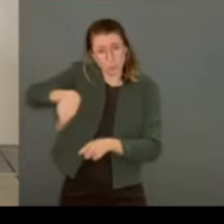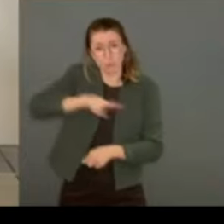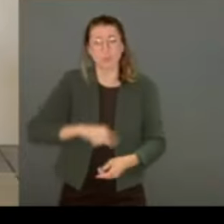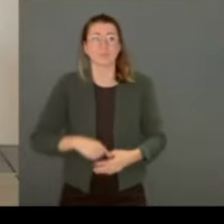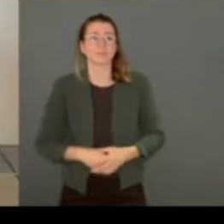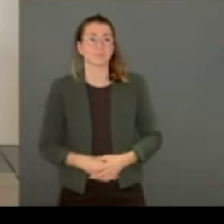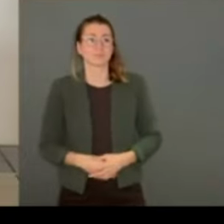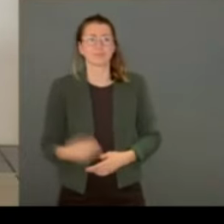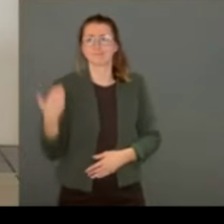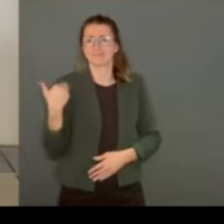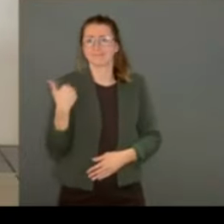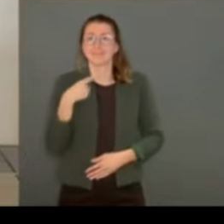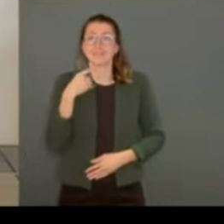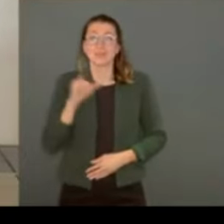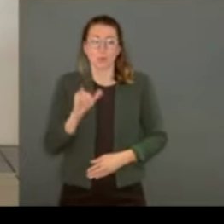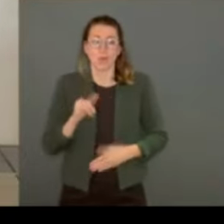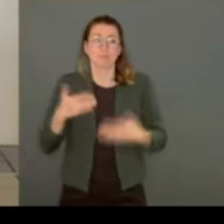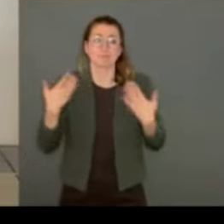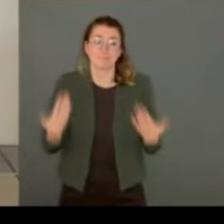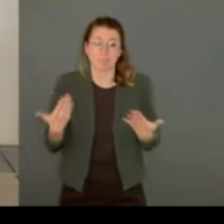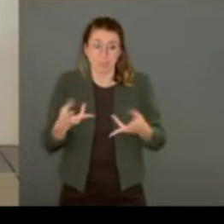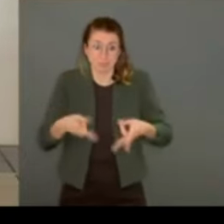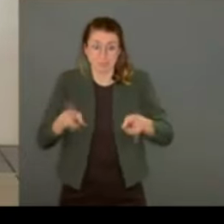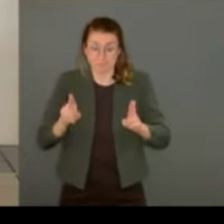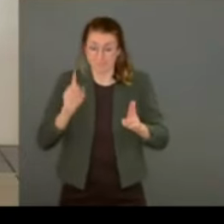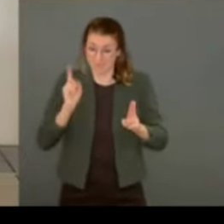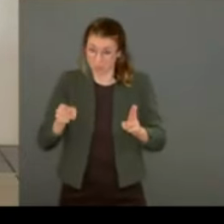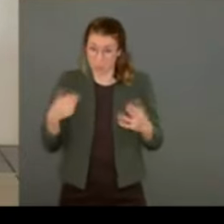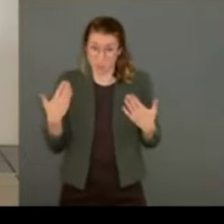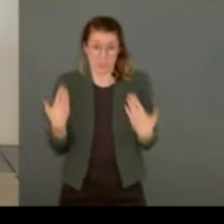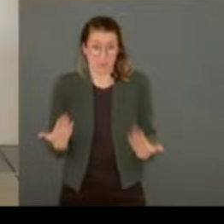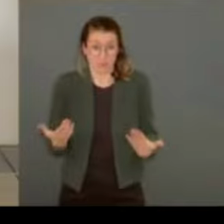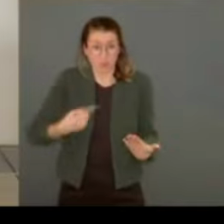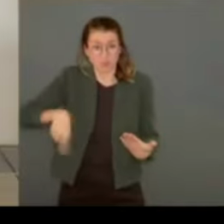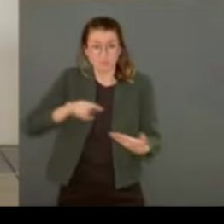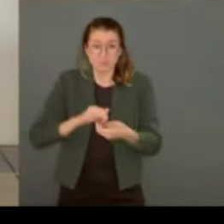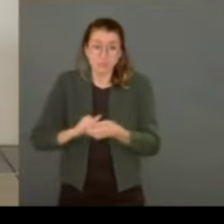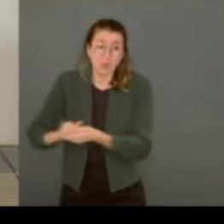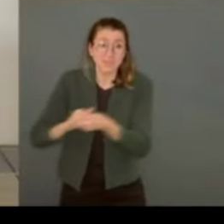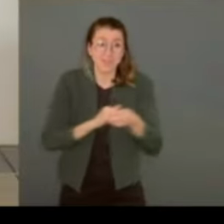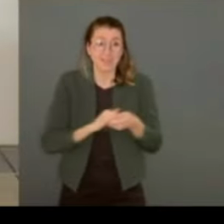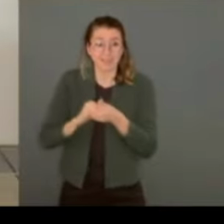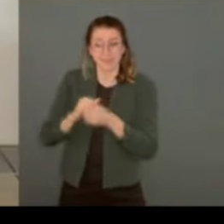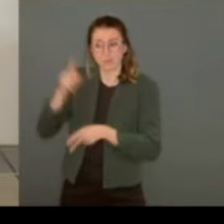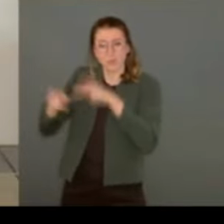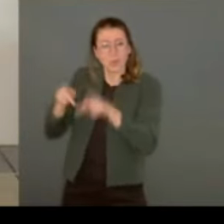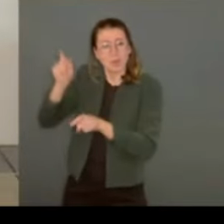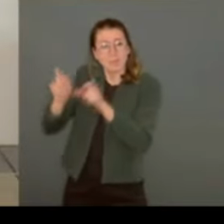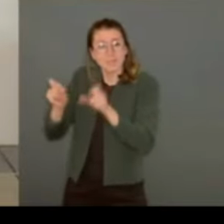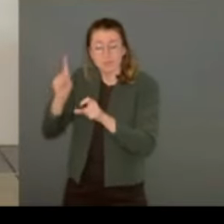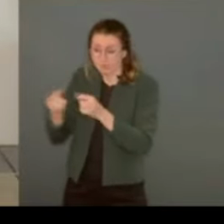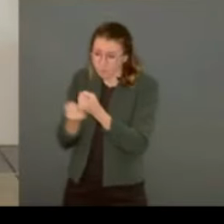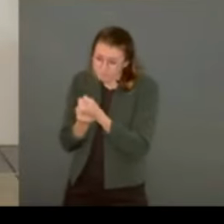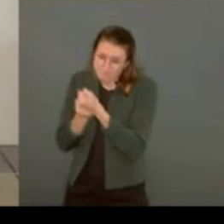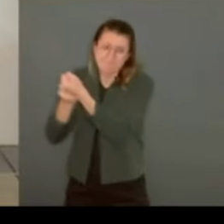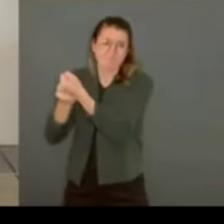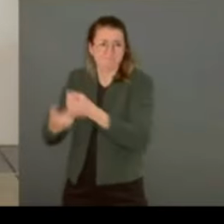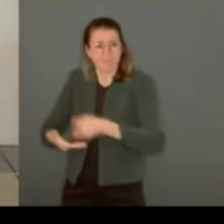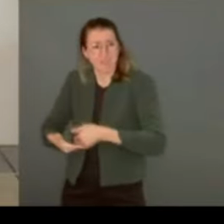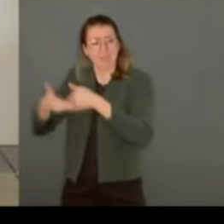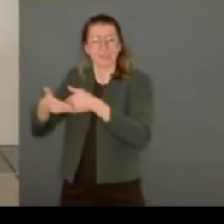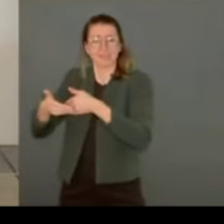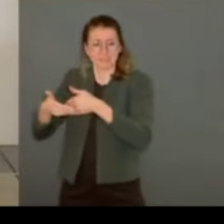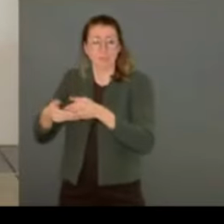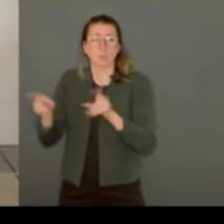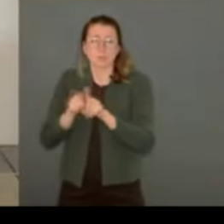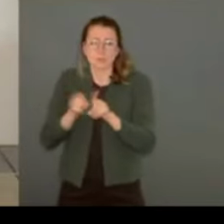Un moment de solidarité avec tout le monde qui travaille dans les soins. Aussi un moment de solidarité pour toutes les personnes, tous les